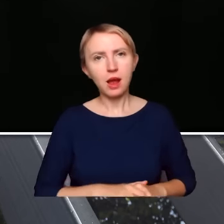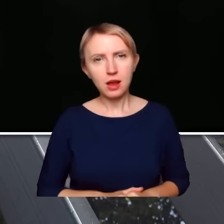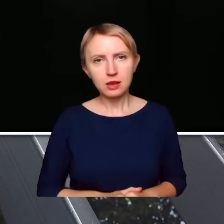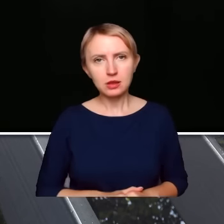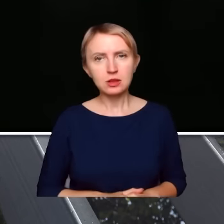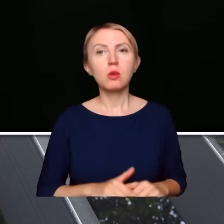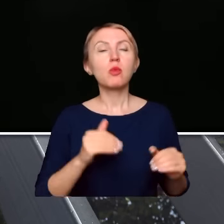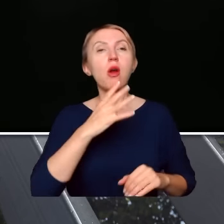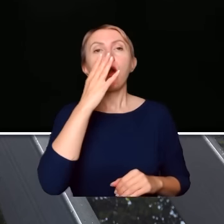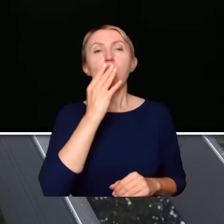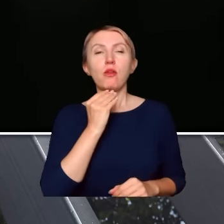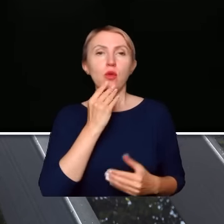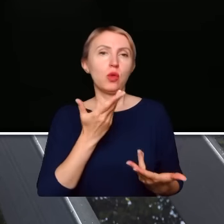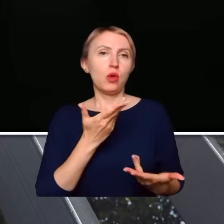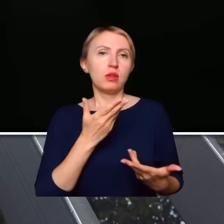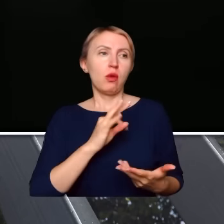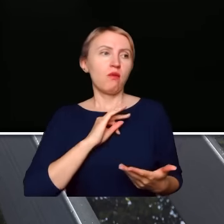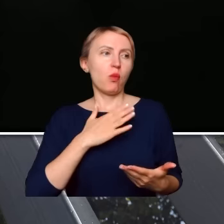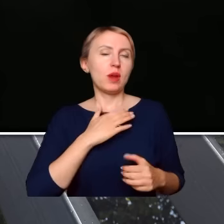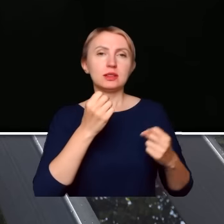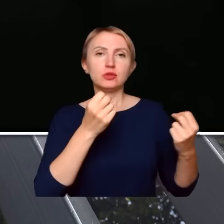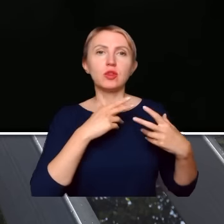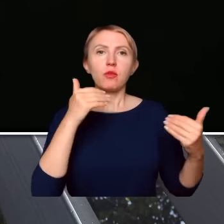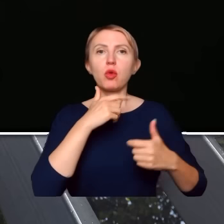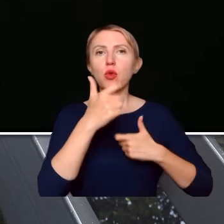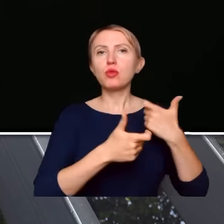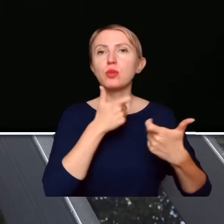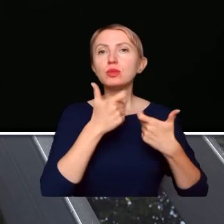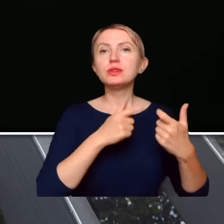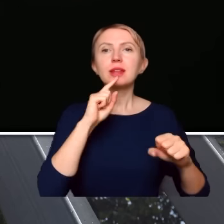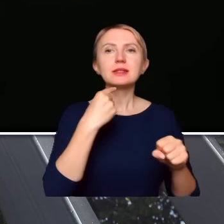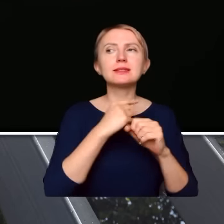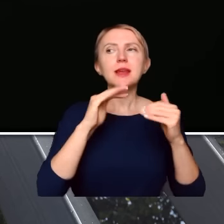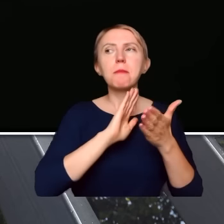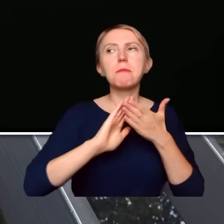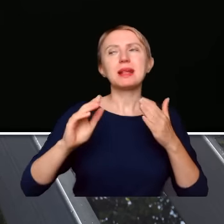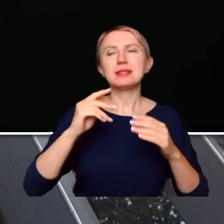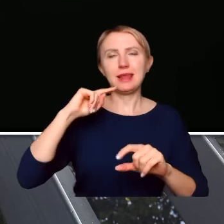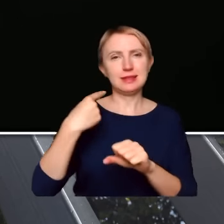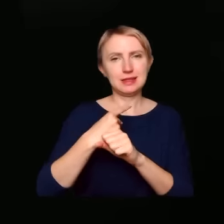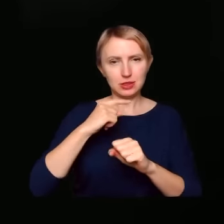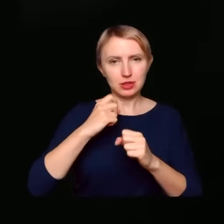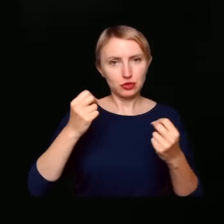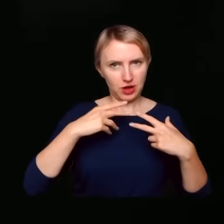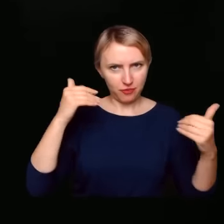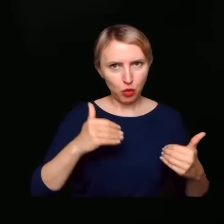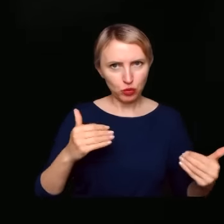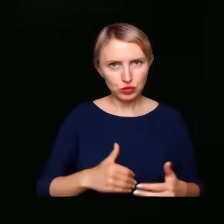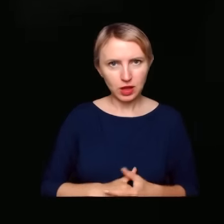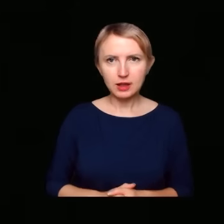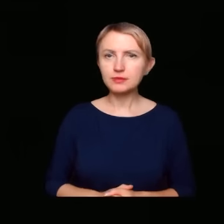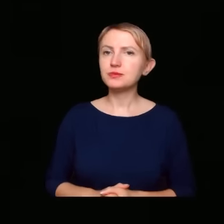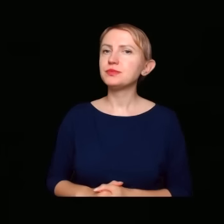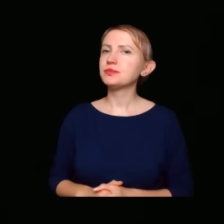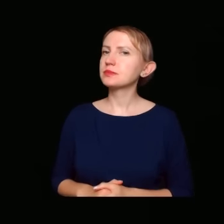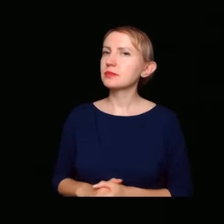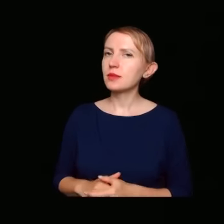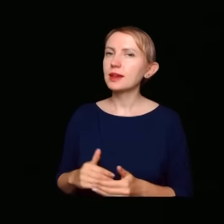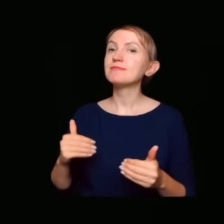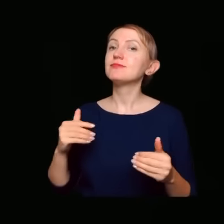prostu poza własnym szefem mogą podejmować decyzje i wykonują czyjeś inne polecenia? Panie redaktorze, to rzeczywiście tak